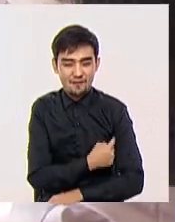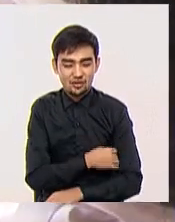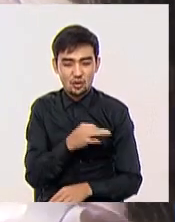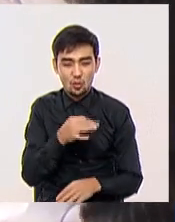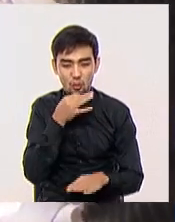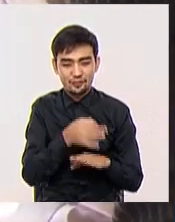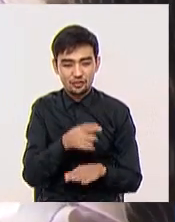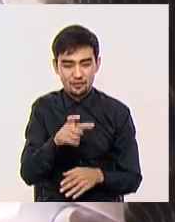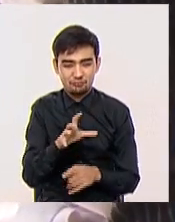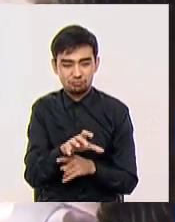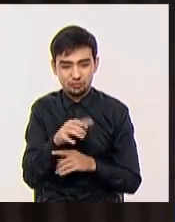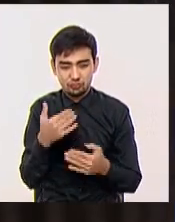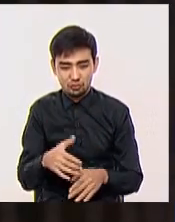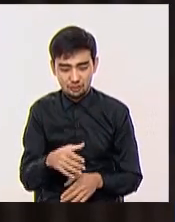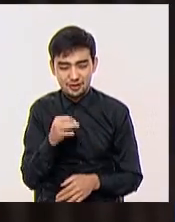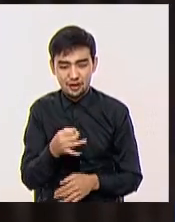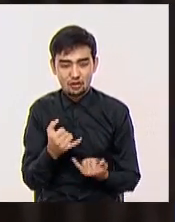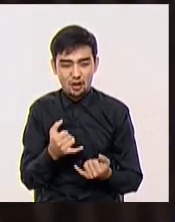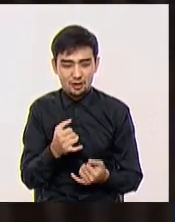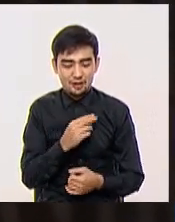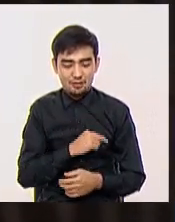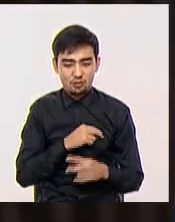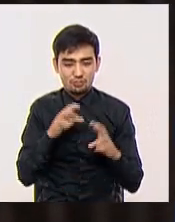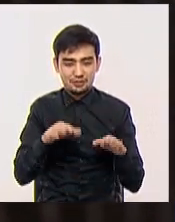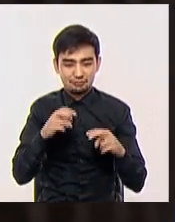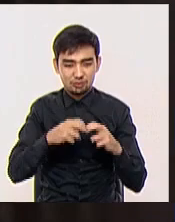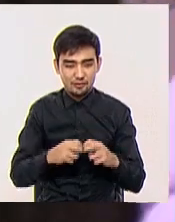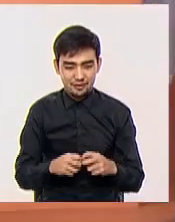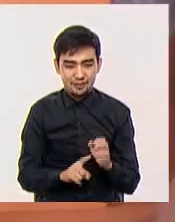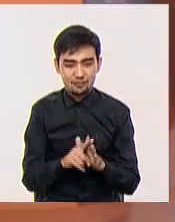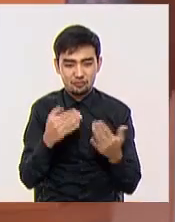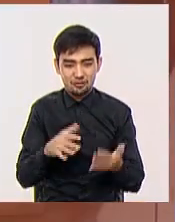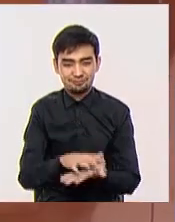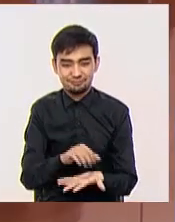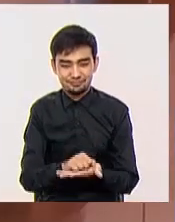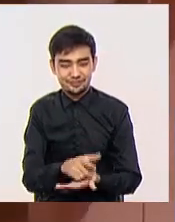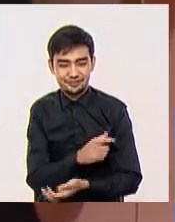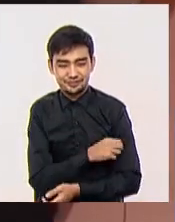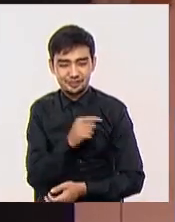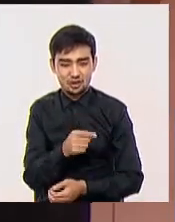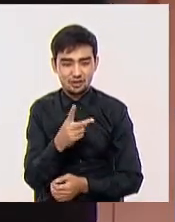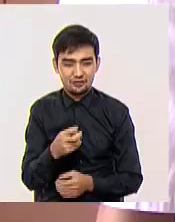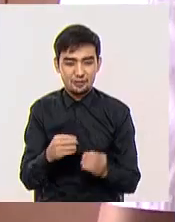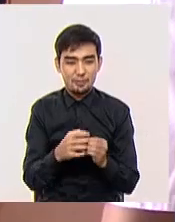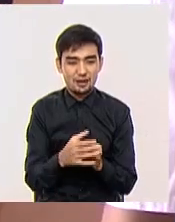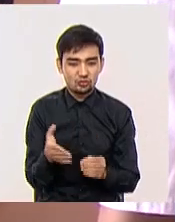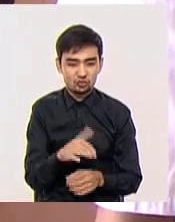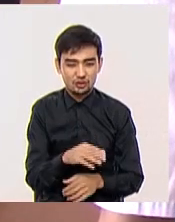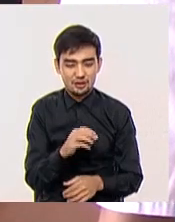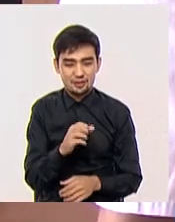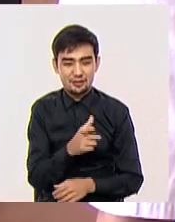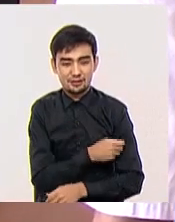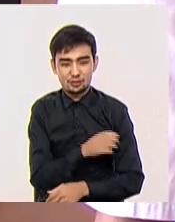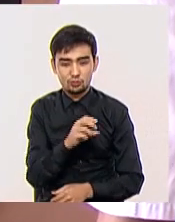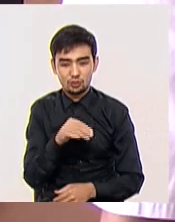жауапты маман сөгіс алған. Қазір қызметтік тексеріс жүріп жатыр екен. Ал жарамсыз болып қалған 1215 Спутник V